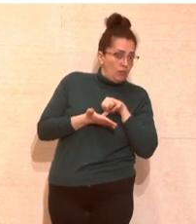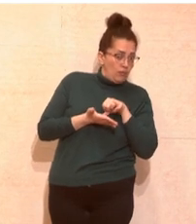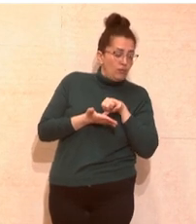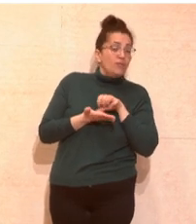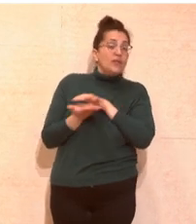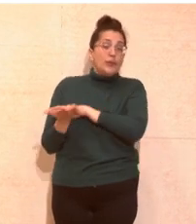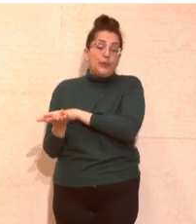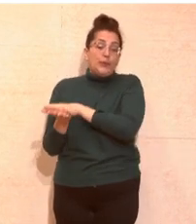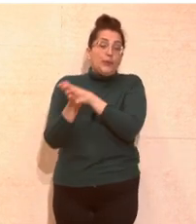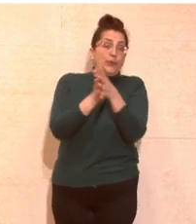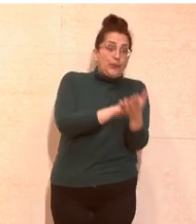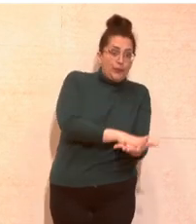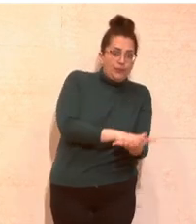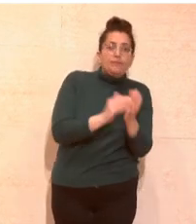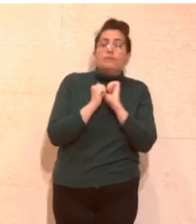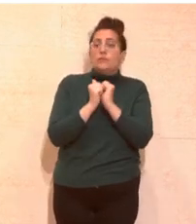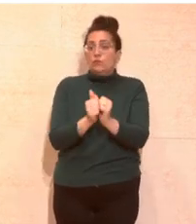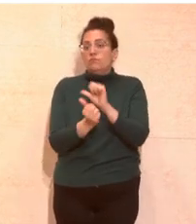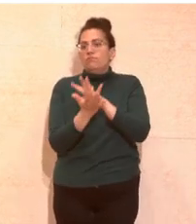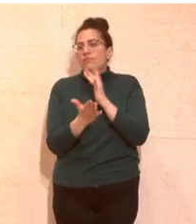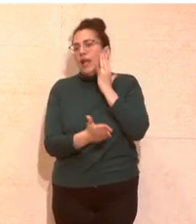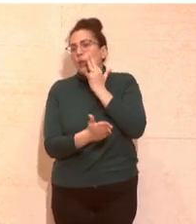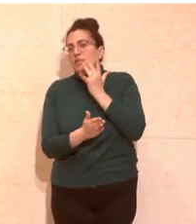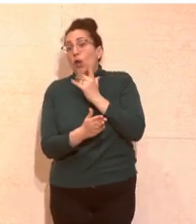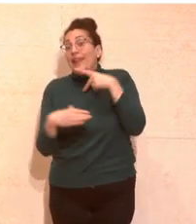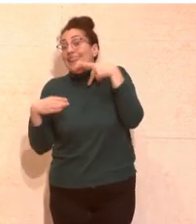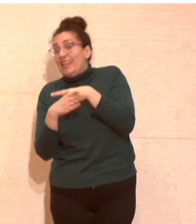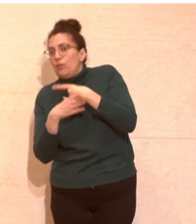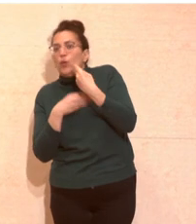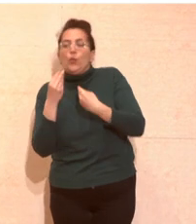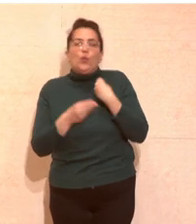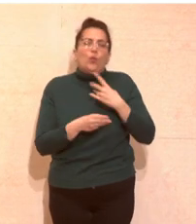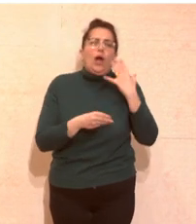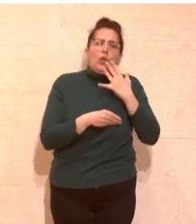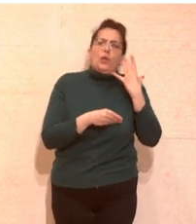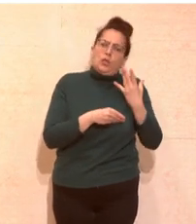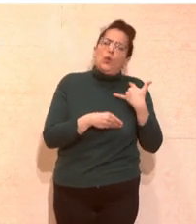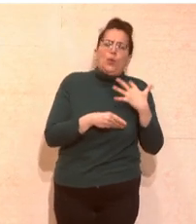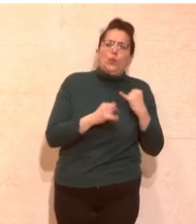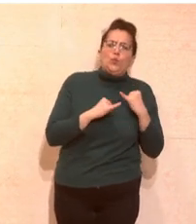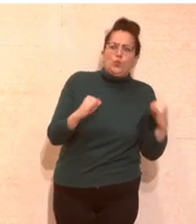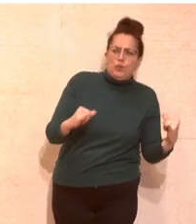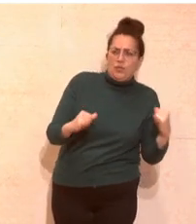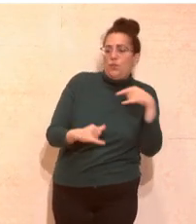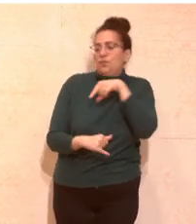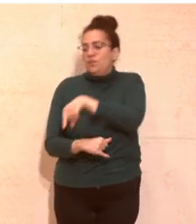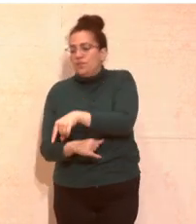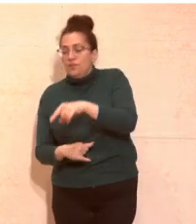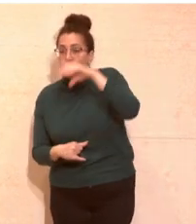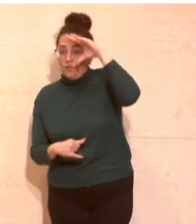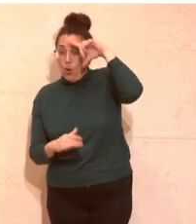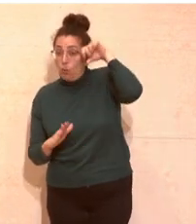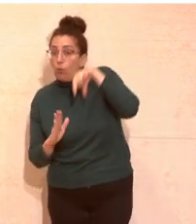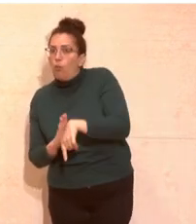peu entre la préadolescence et l'adolescence, à savoir que dans la préadolescence, il y a beaucoup de sommeil